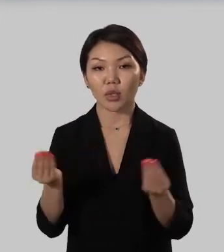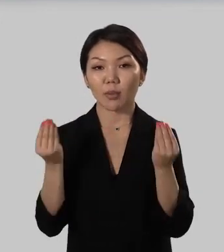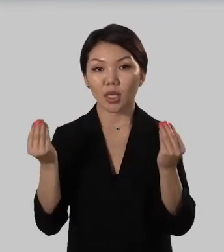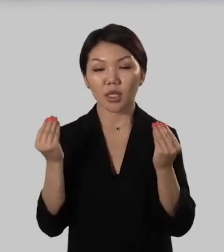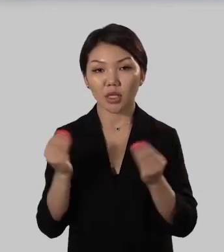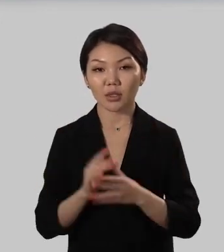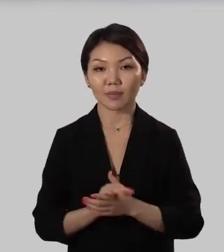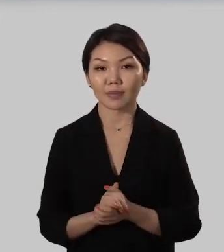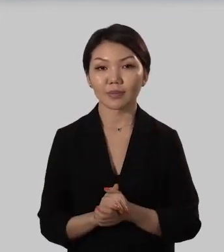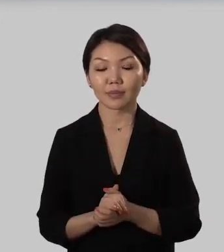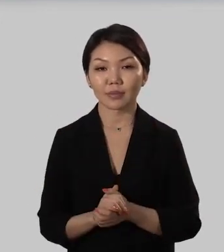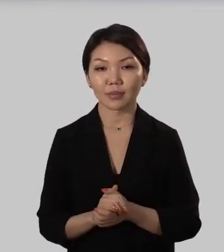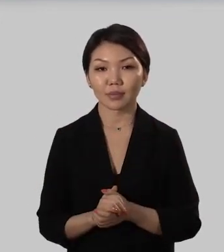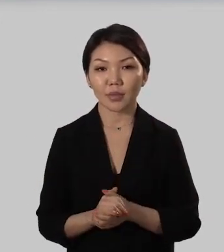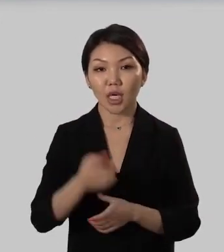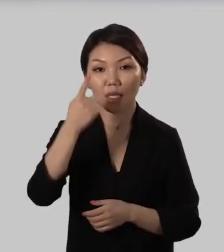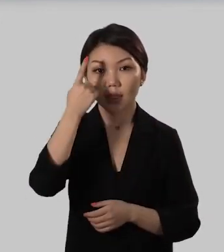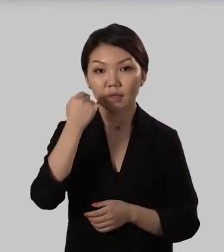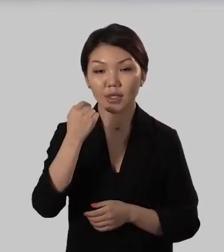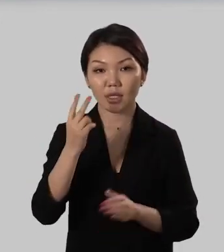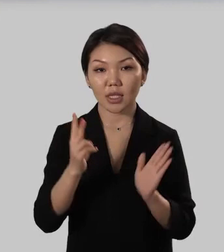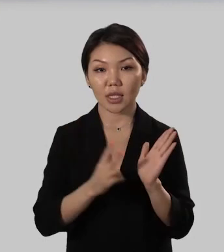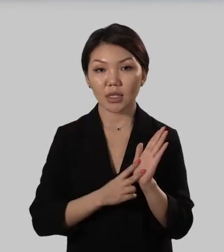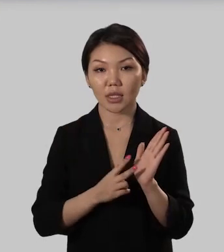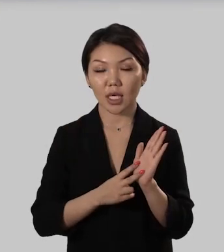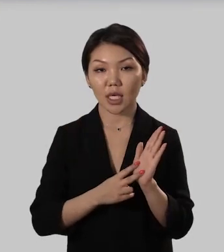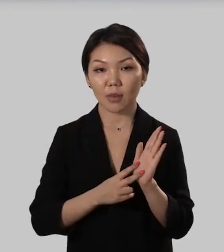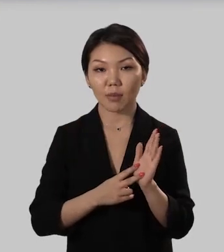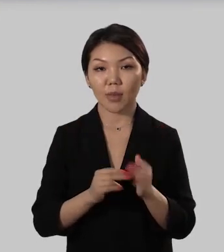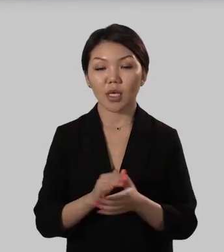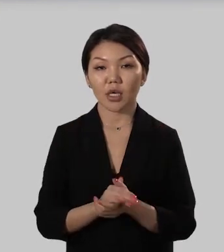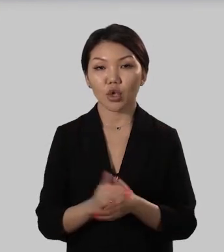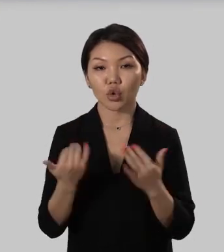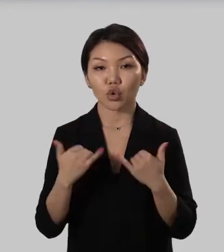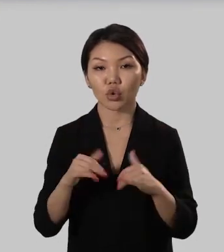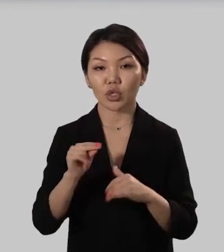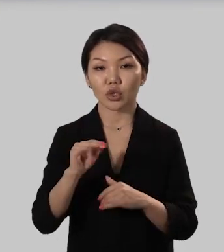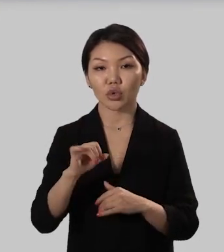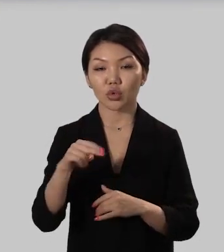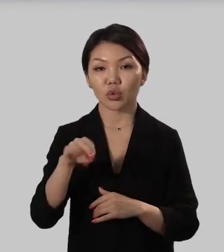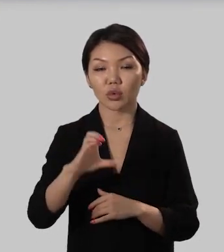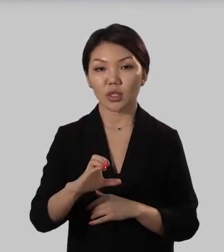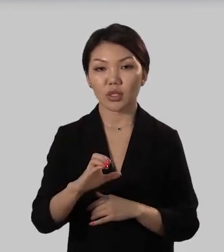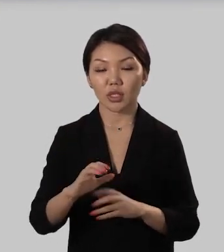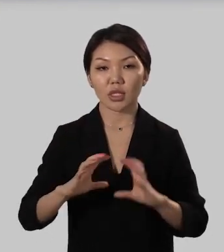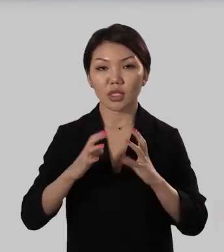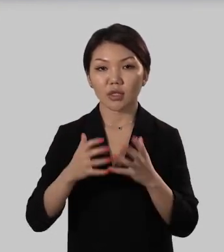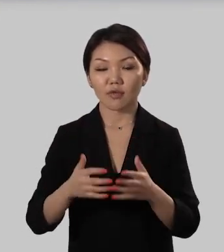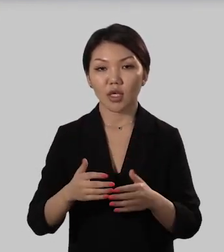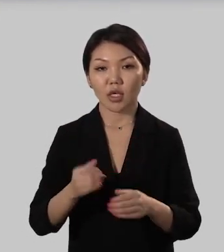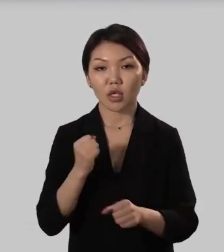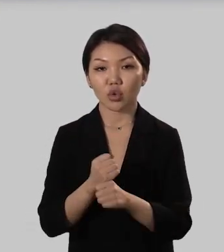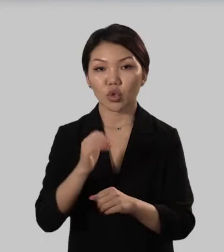потрясающим известные 7 чудес света созданы руками человека о них вы можете